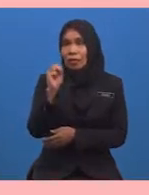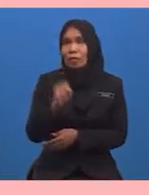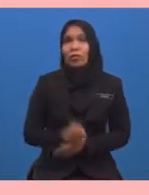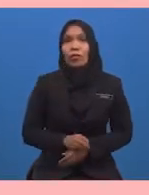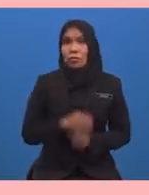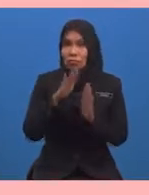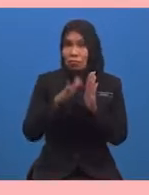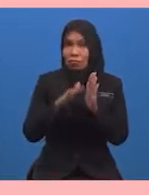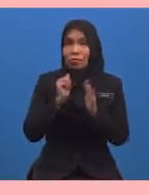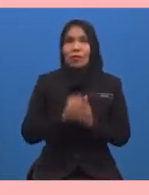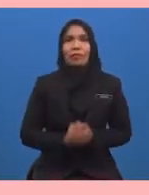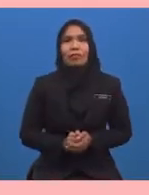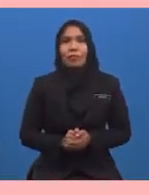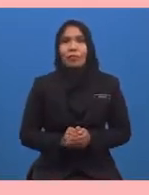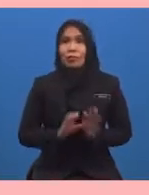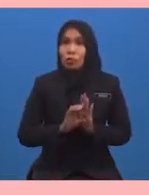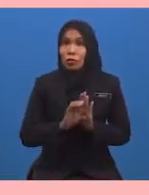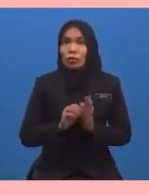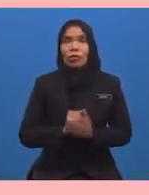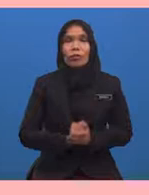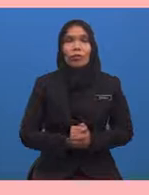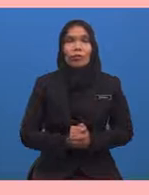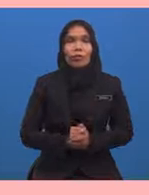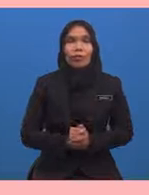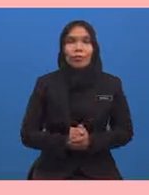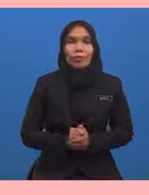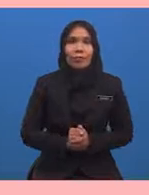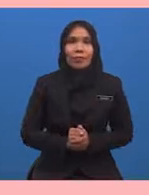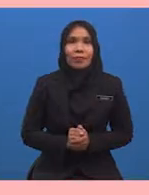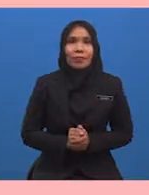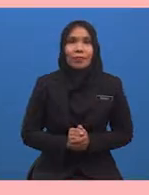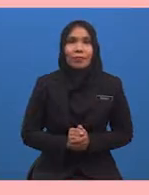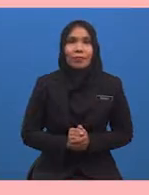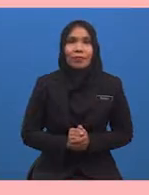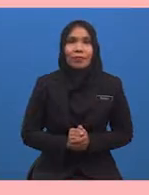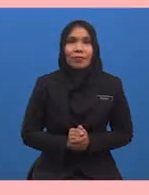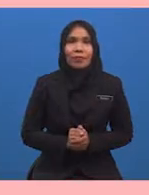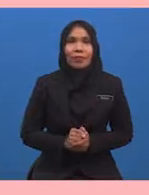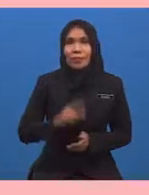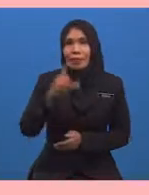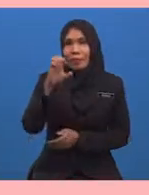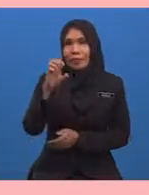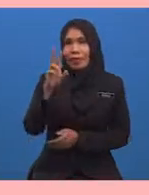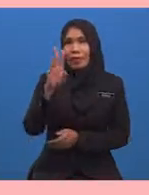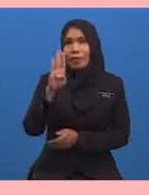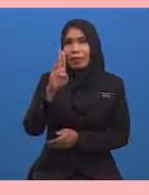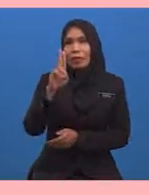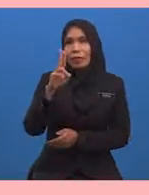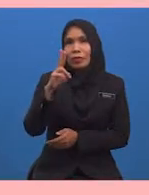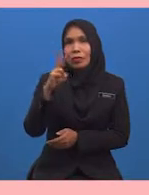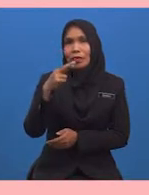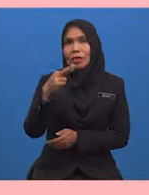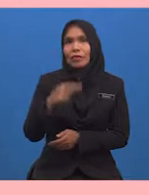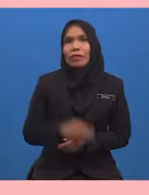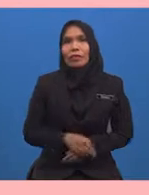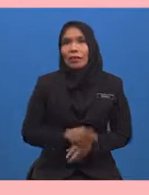dan perhubungan yang dibina di kawasan tanah pamah ialah Lebuh Raya Utara Selatan,